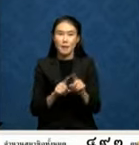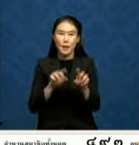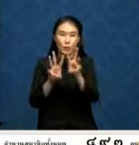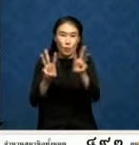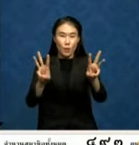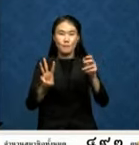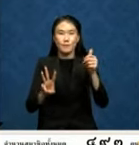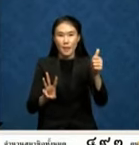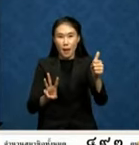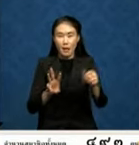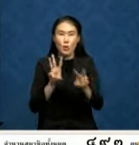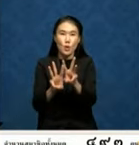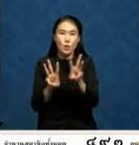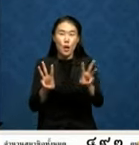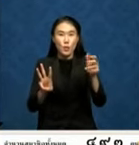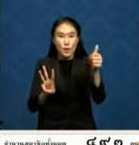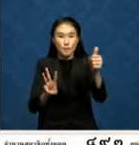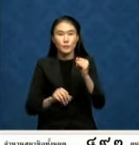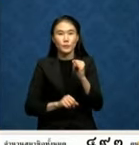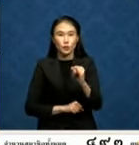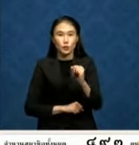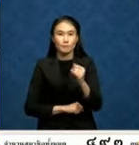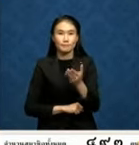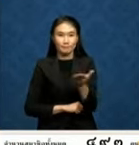ไซต์